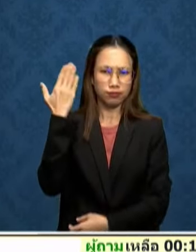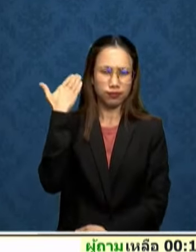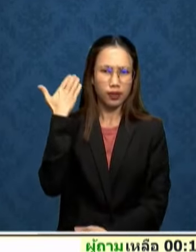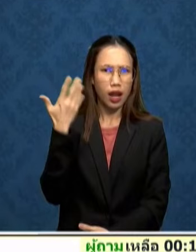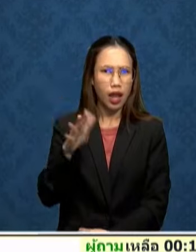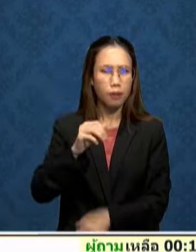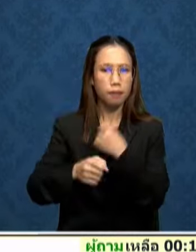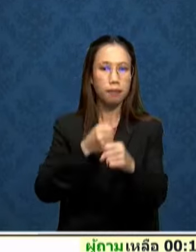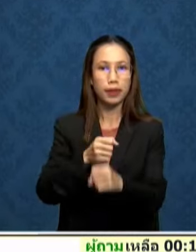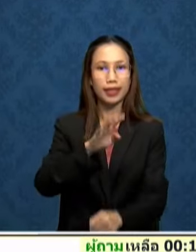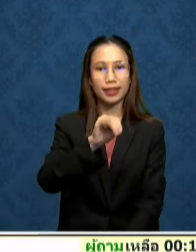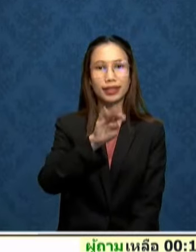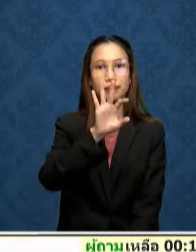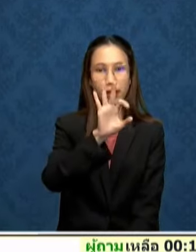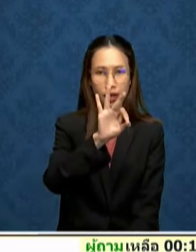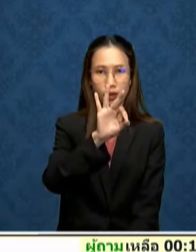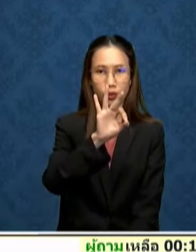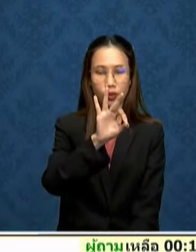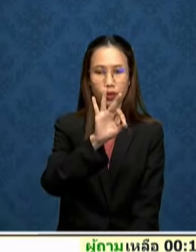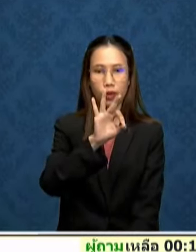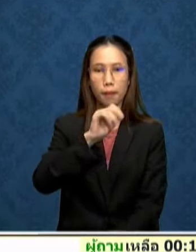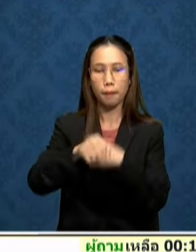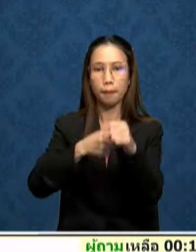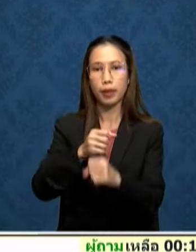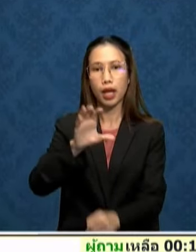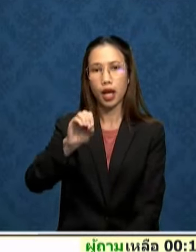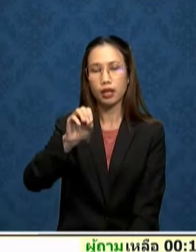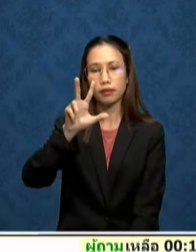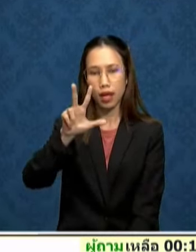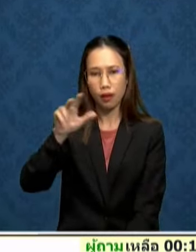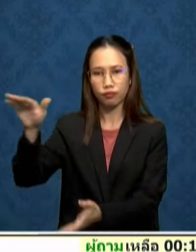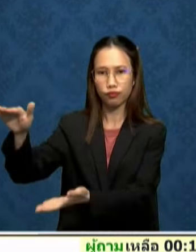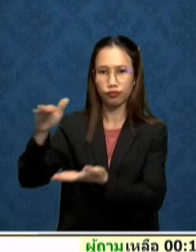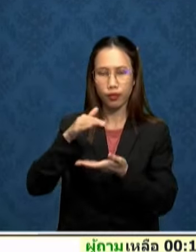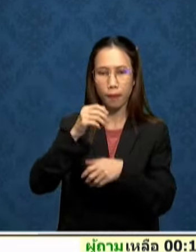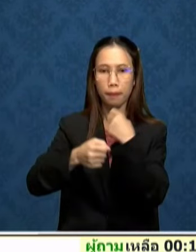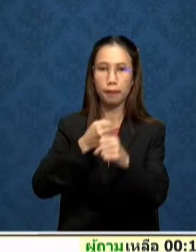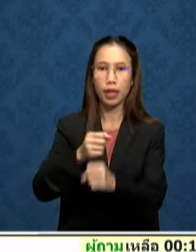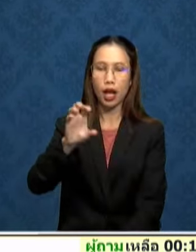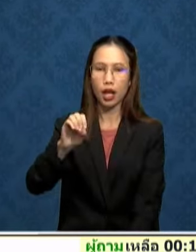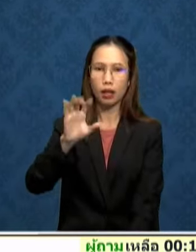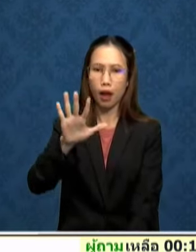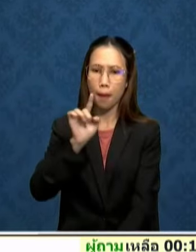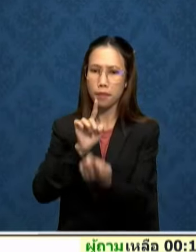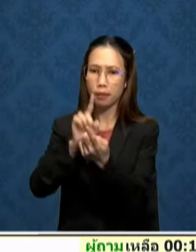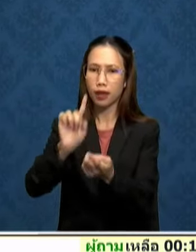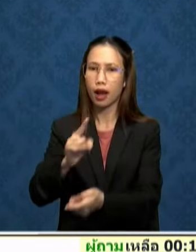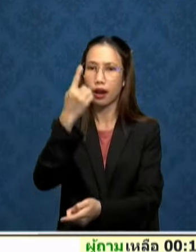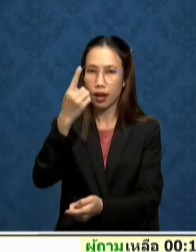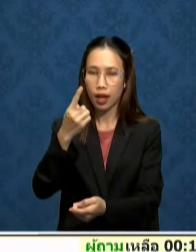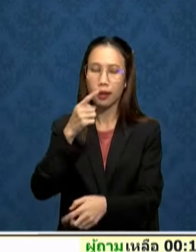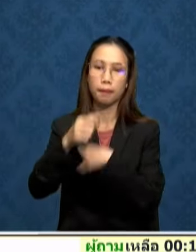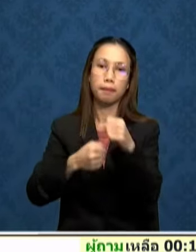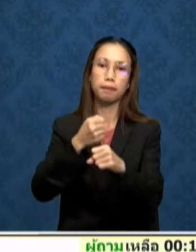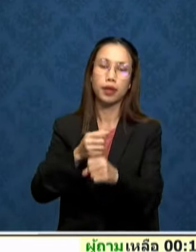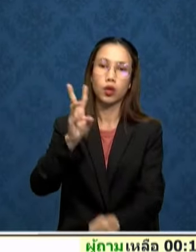ตั้งแต่ปี49ที่มีการอนุมัติตั้งแต่ปี53ที่มีการนำเข้าตั้งแต่ปี55ที่มีการพบครั้งแรกและตั้ง